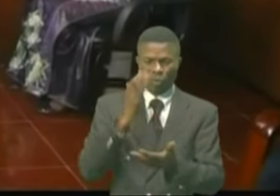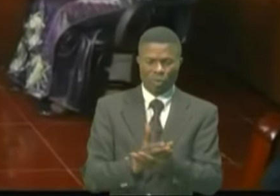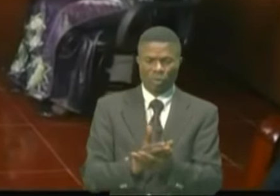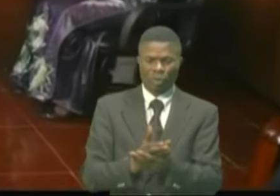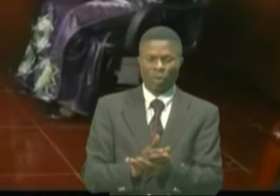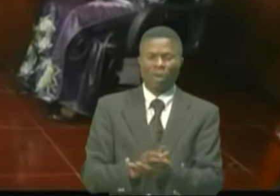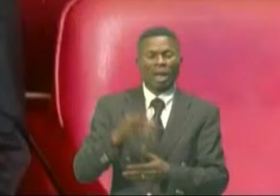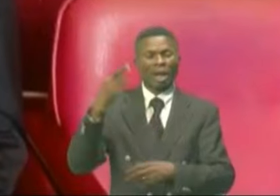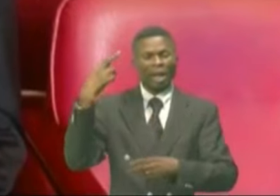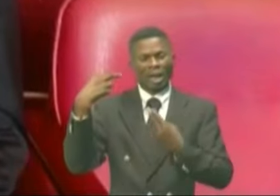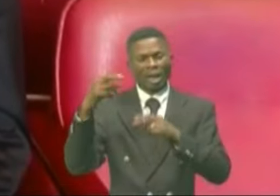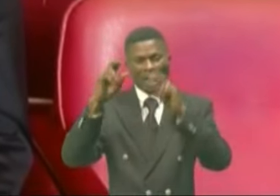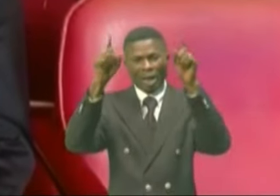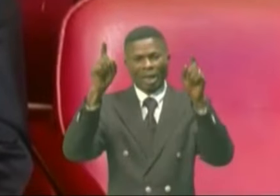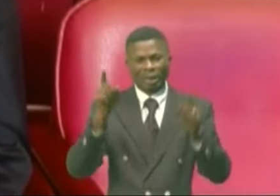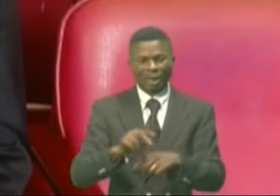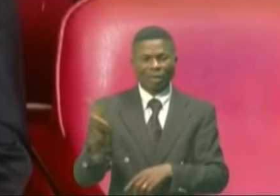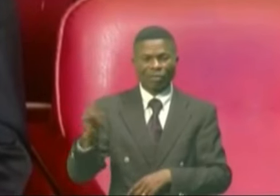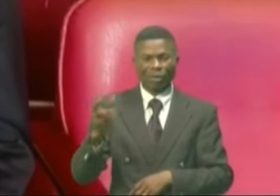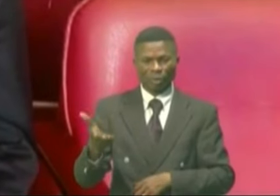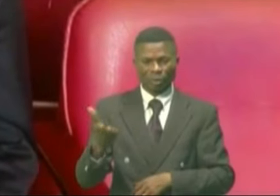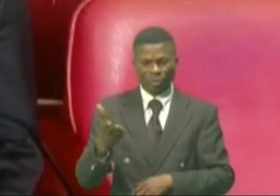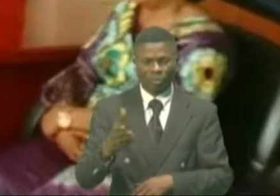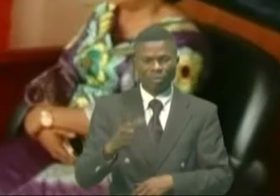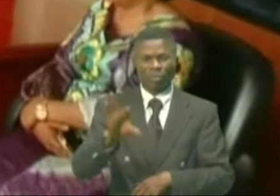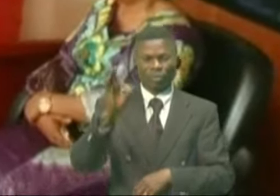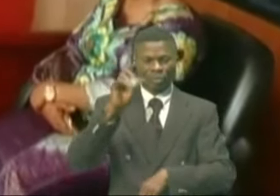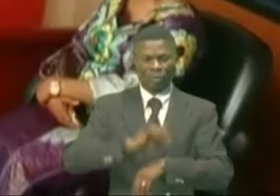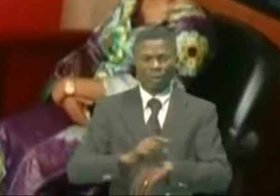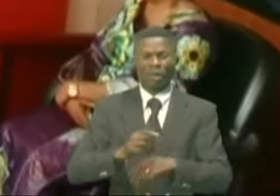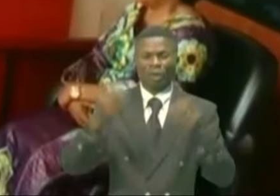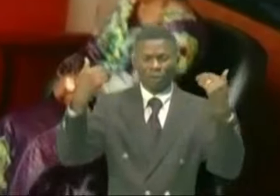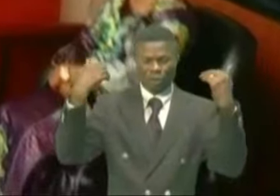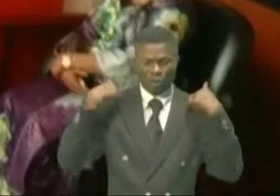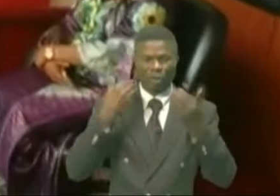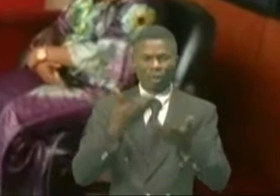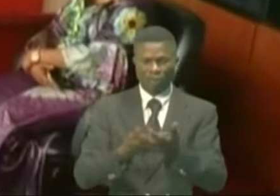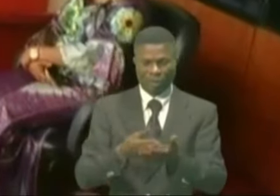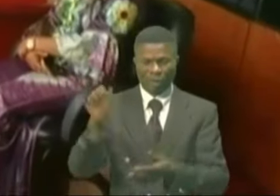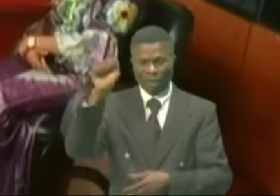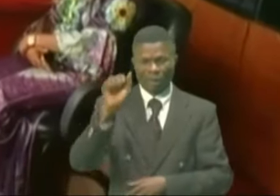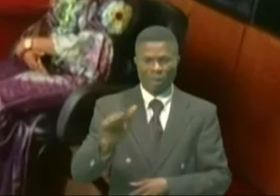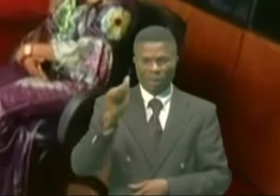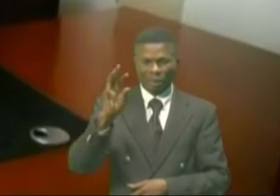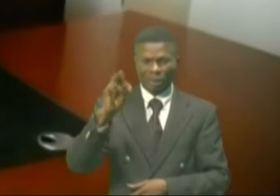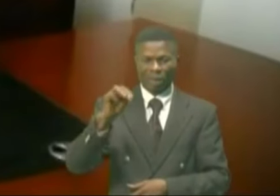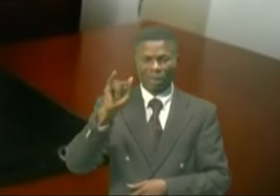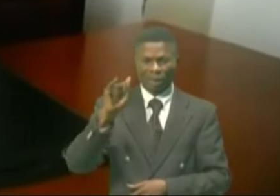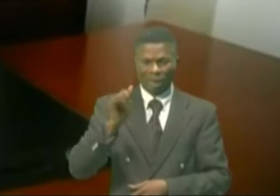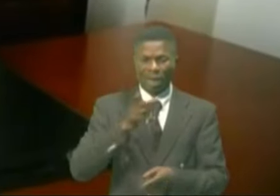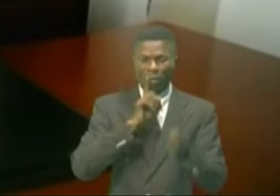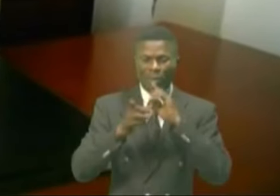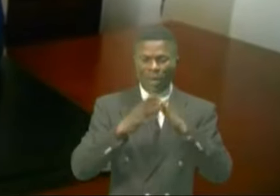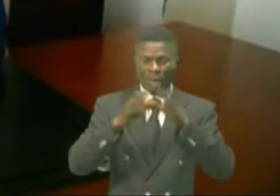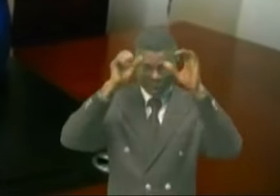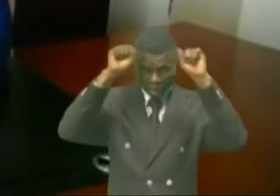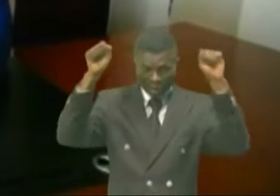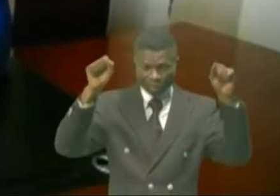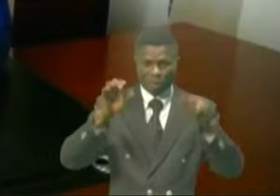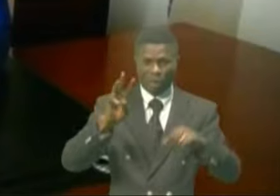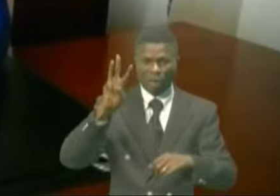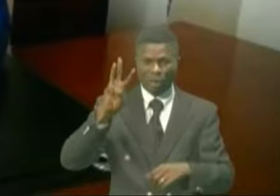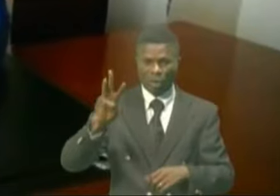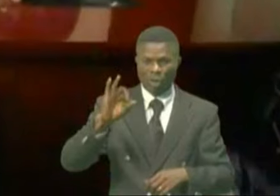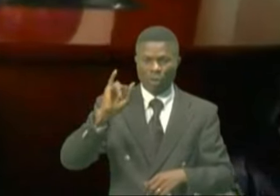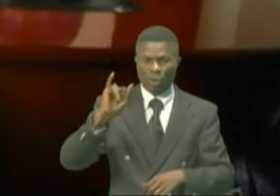au Kassai-Oriental. Saisissant la balle au bon, le DP Sami Muntu-Wanzambi a partagé avec le président Willy Mouya Mukendi